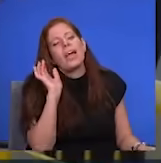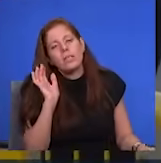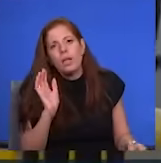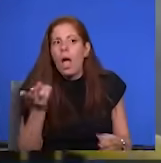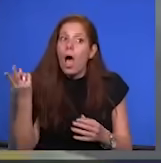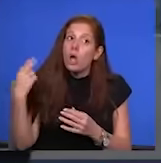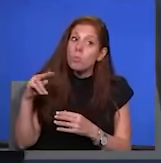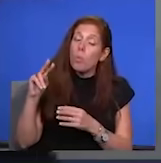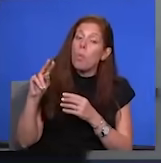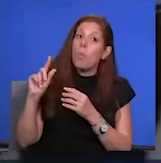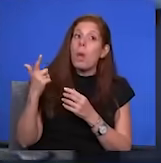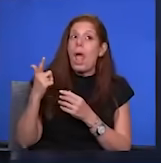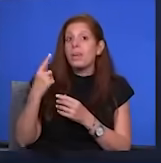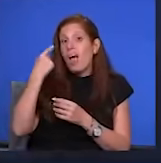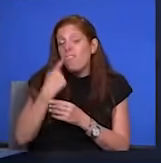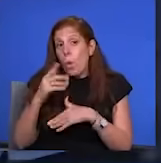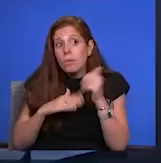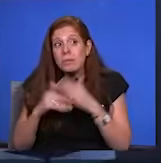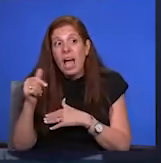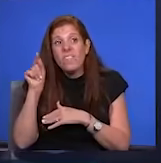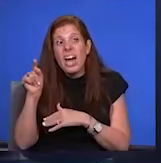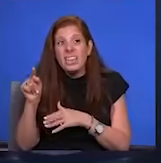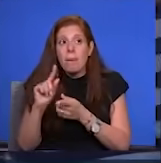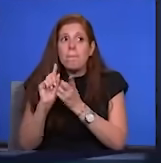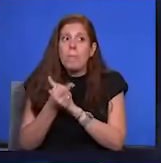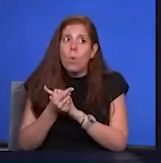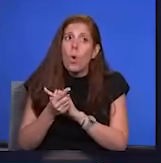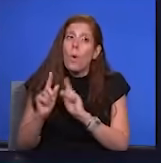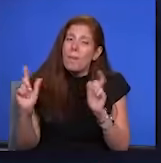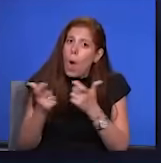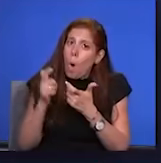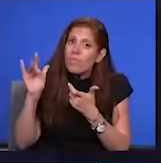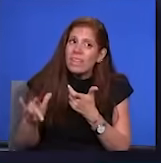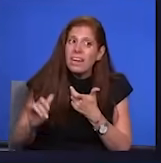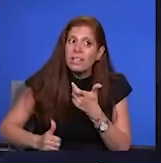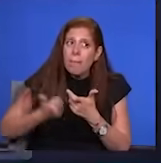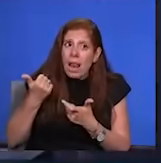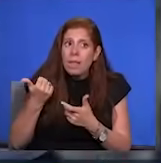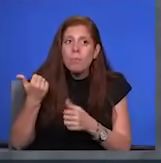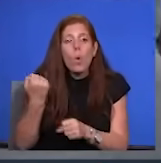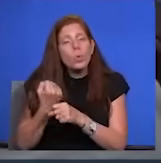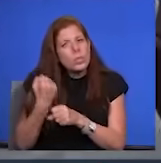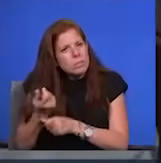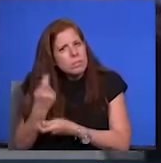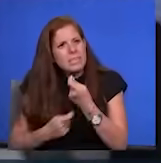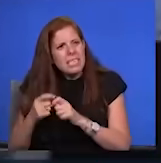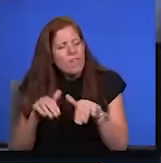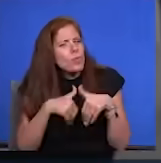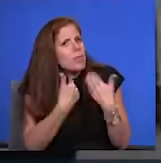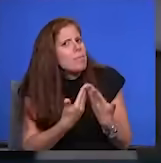אולי עבירות בנייה, ואתם במקום לאכוף נגד הבעלים... אתם במקום לאכוף עוד עושים את המסקה ונותנים להם